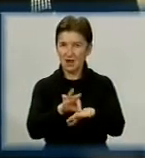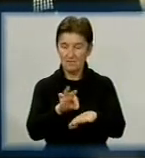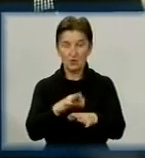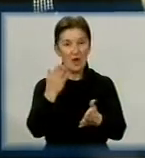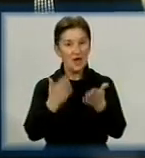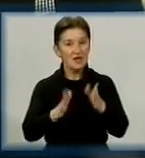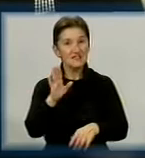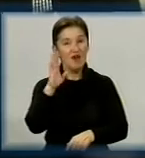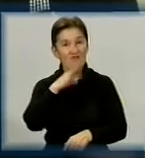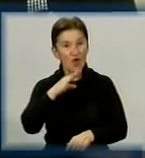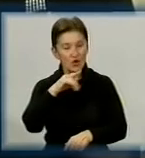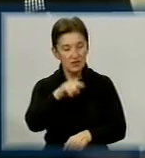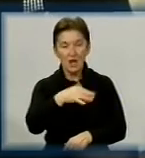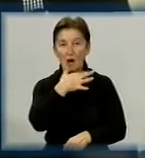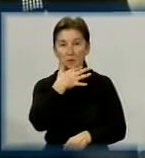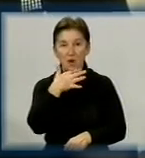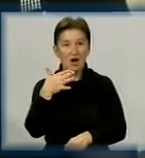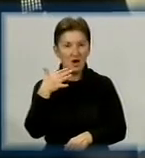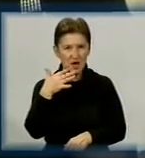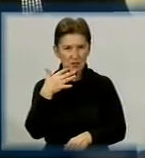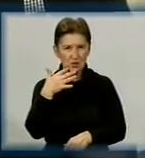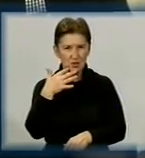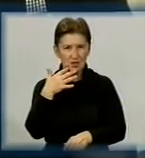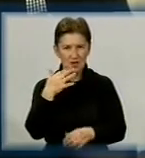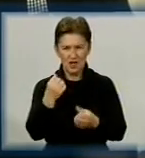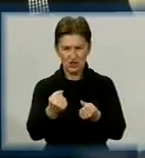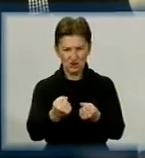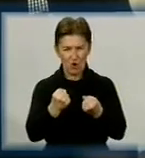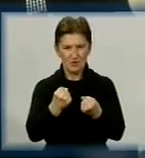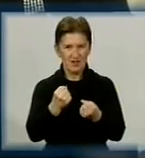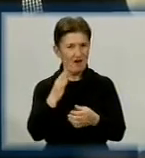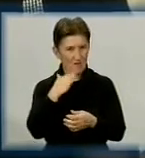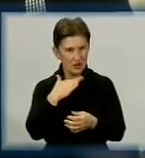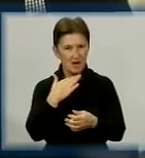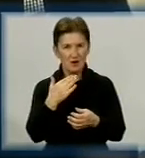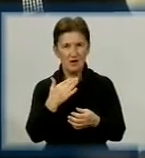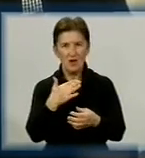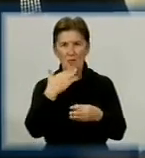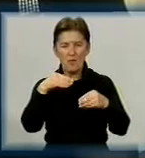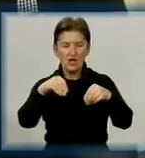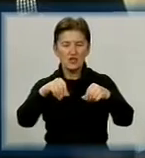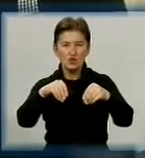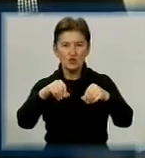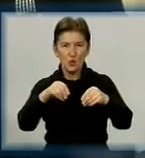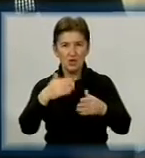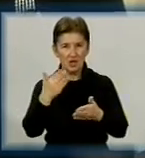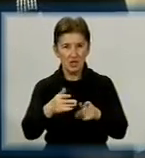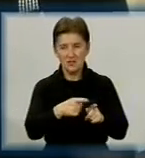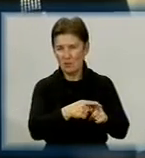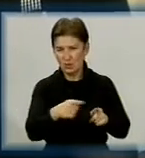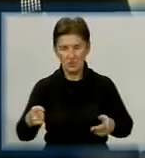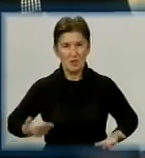воді колодязній дуже багато, вона жорстка, ще називають вода, дуже багато солей. Значить, якщо вживати протягом